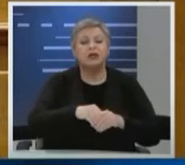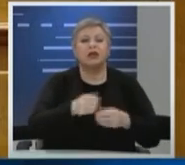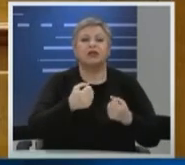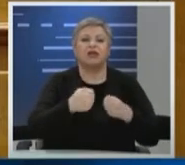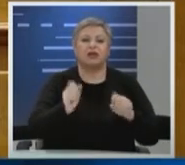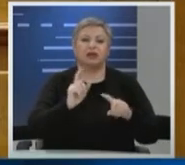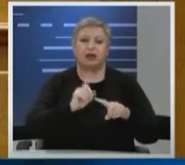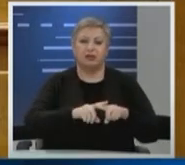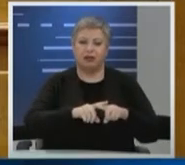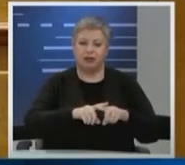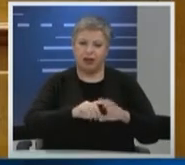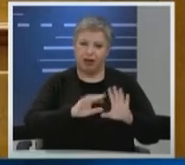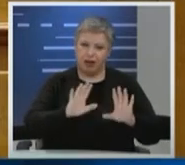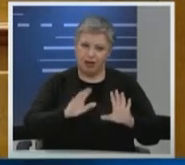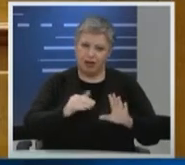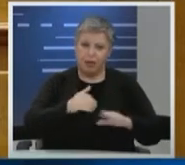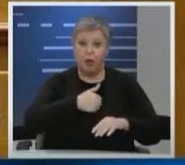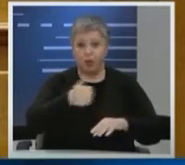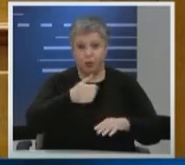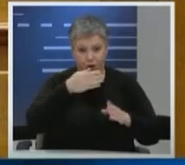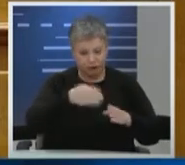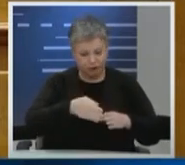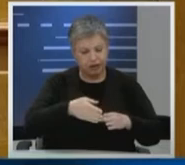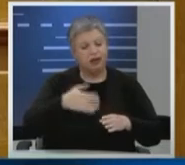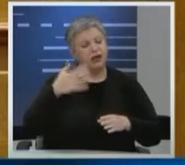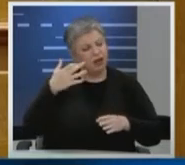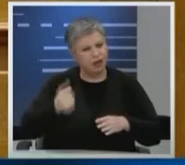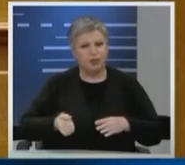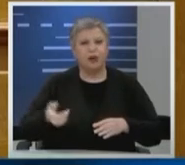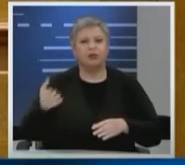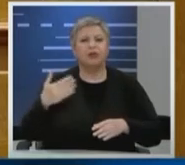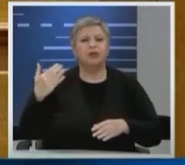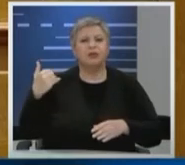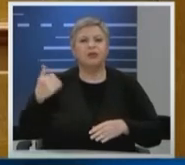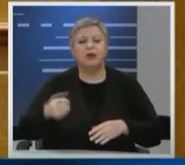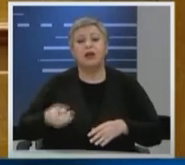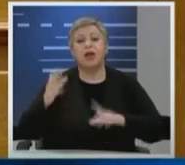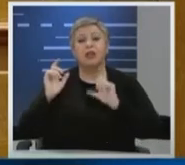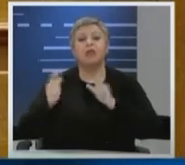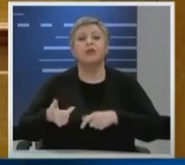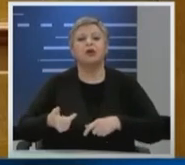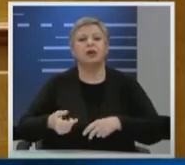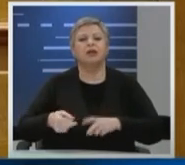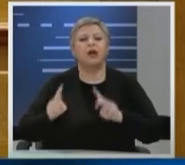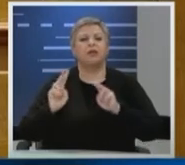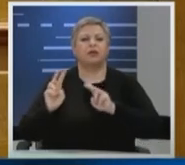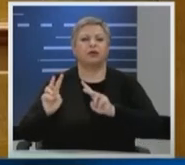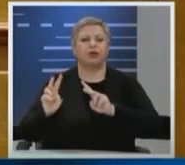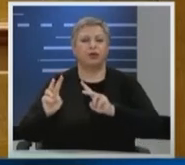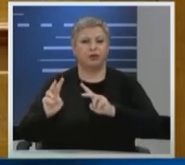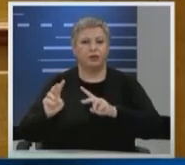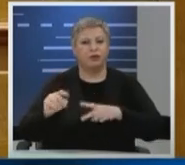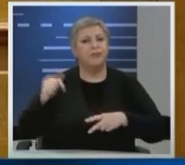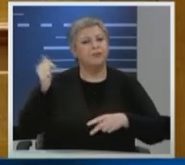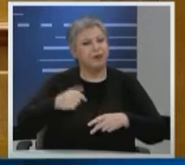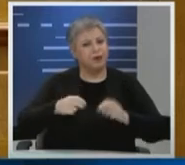της Νέας Δημοκρατίας και του ΠΑΣΟΚ είναι αποκαλυπτικά. Μια έκθεση της διανόησης λέει το εξής,